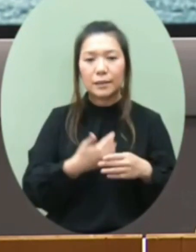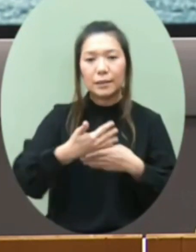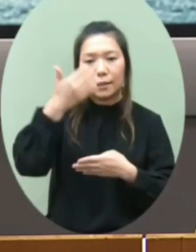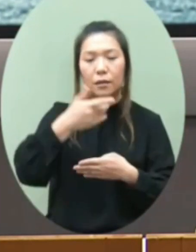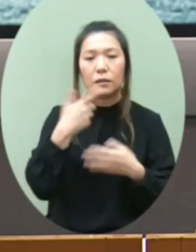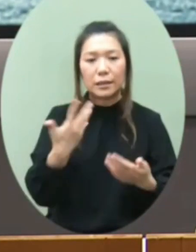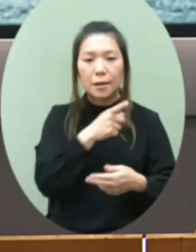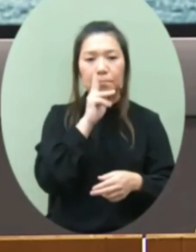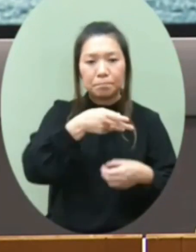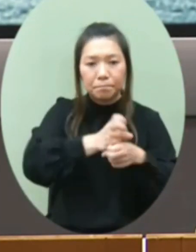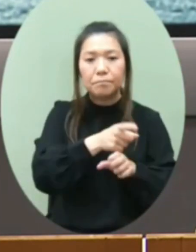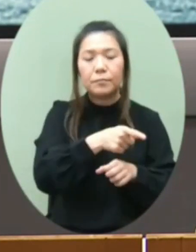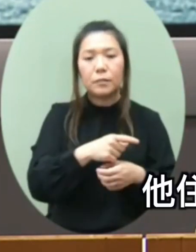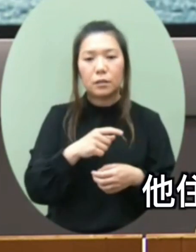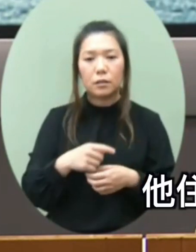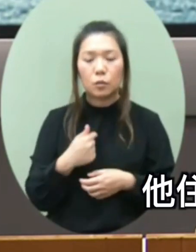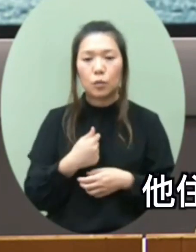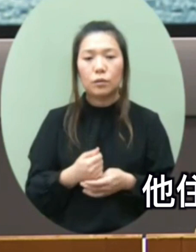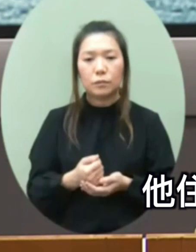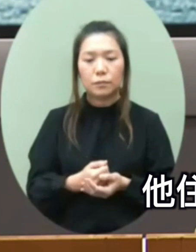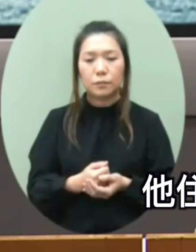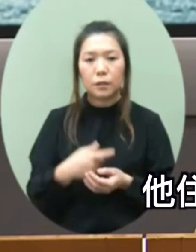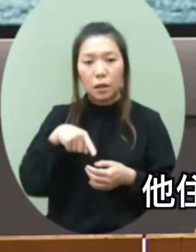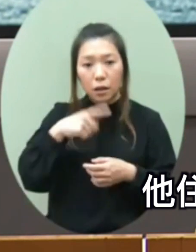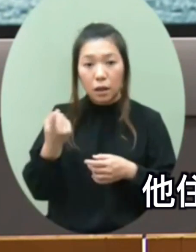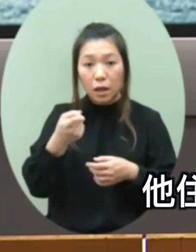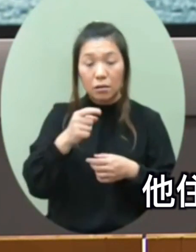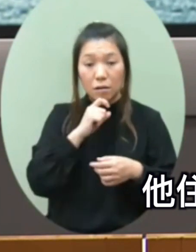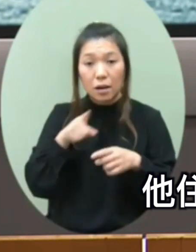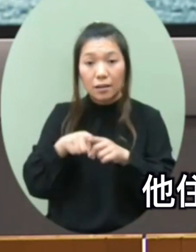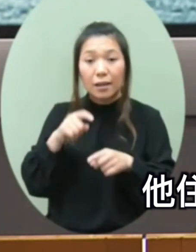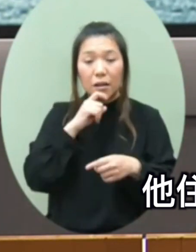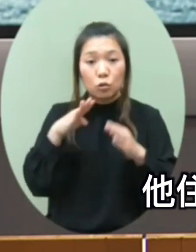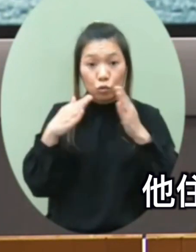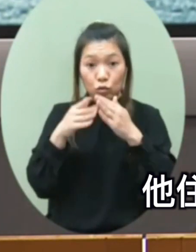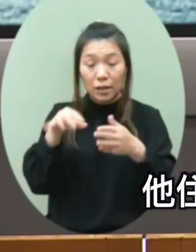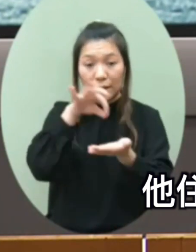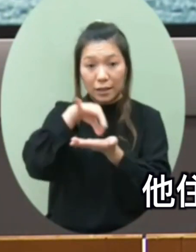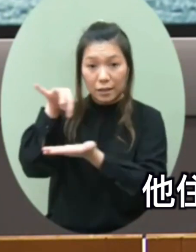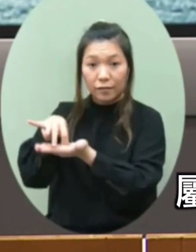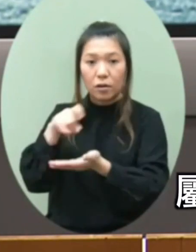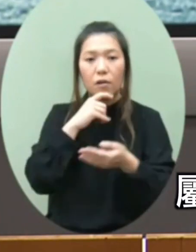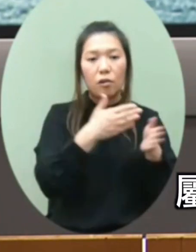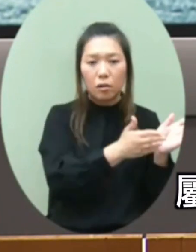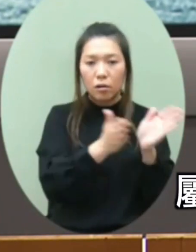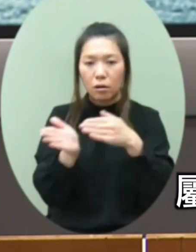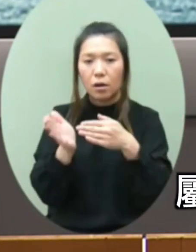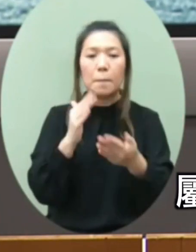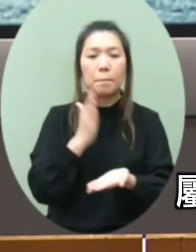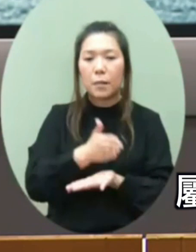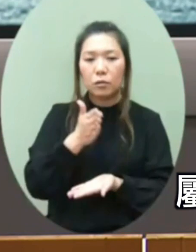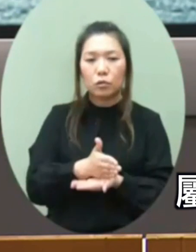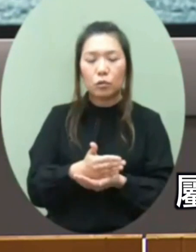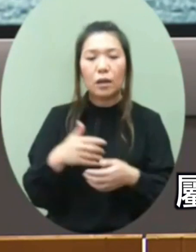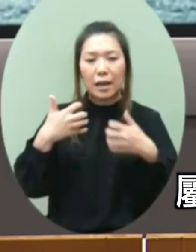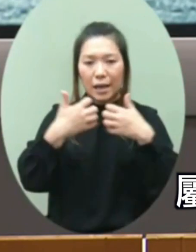測嘅大廈嘅。咁佢住嘅單位咧就同另外嗰個確診人士嘅單位咧就係、是、唔同方向、唔同層數啦，都隔